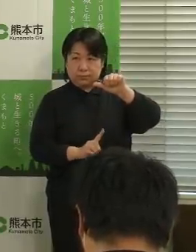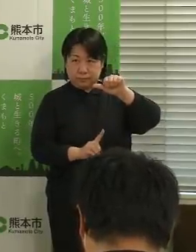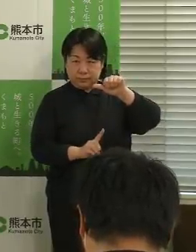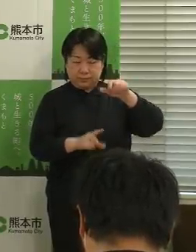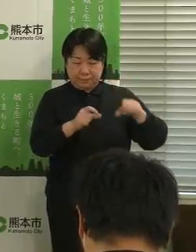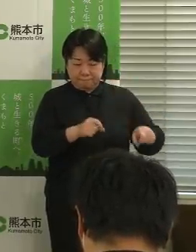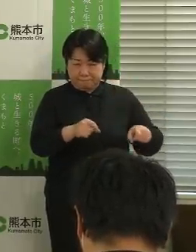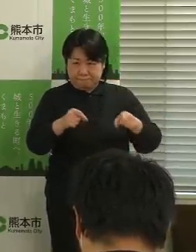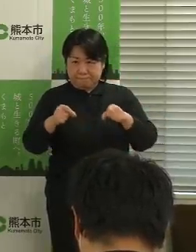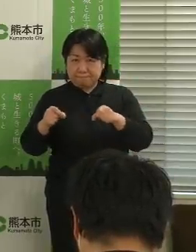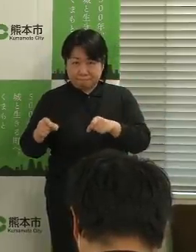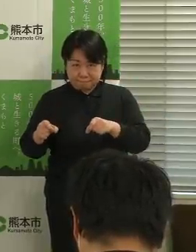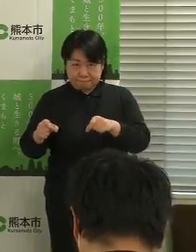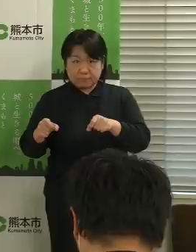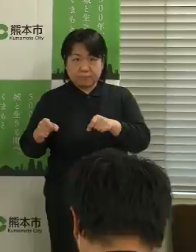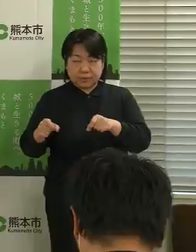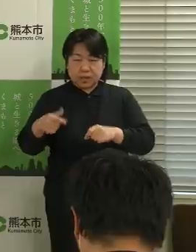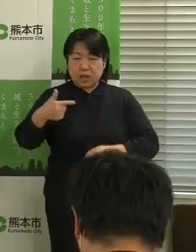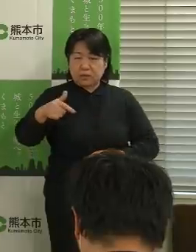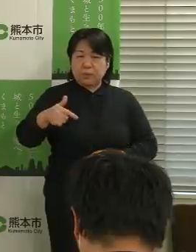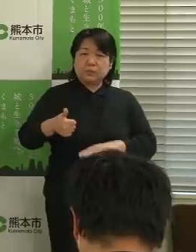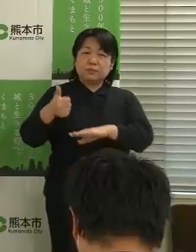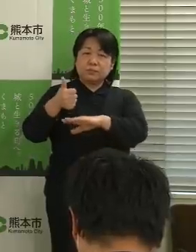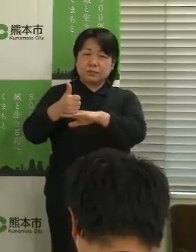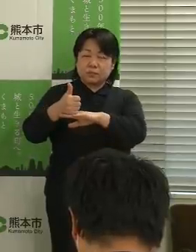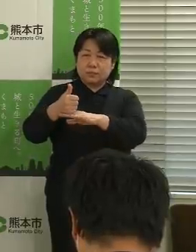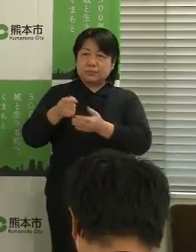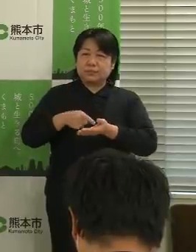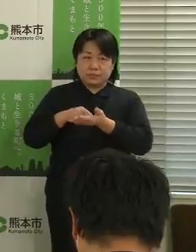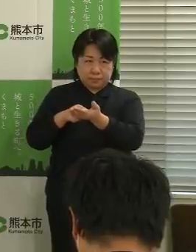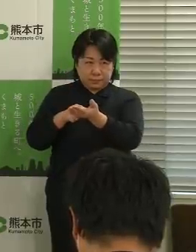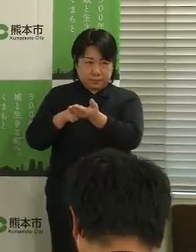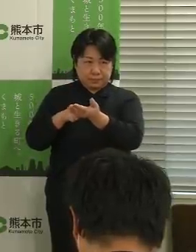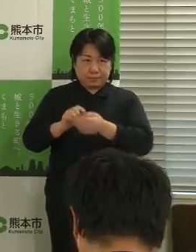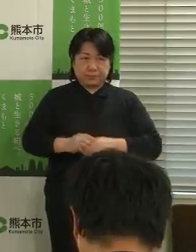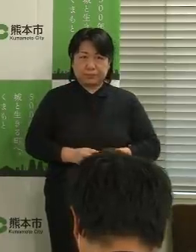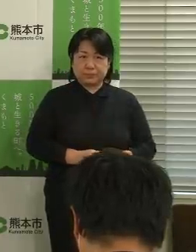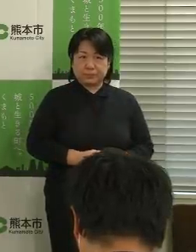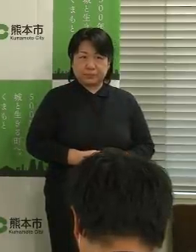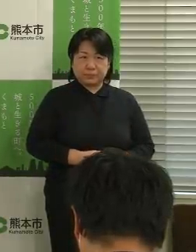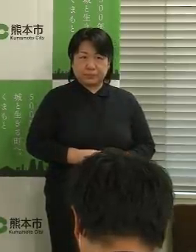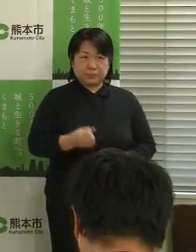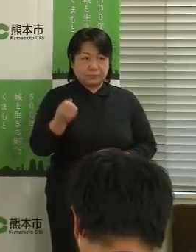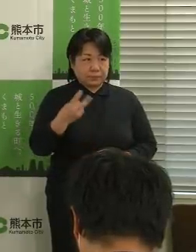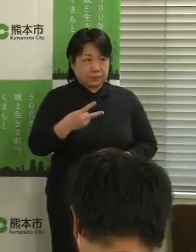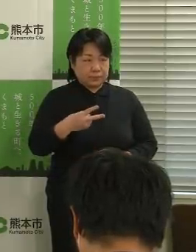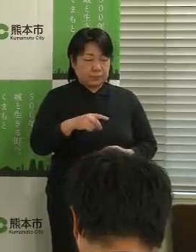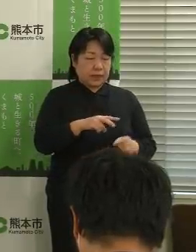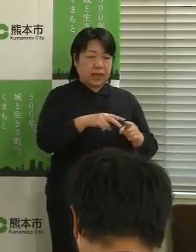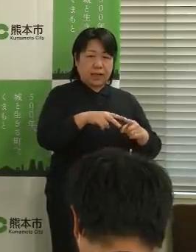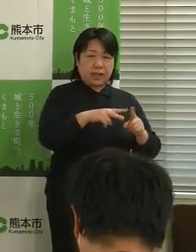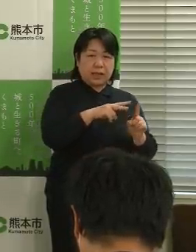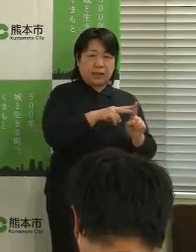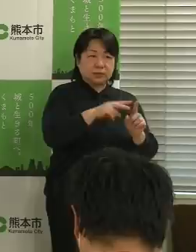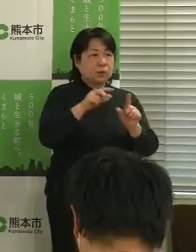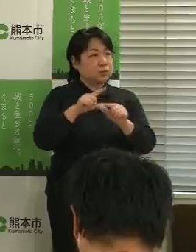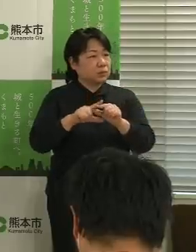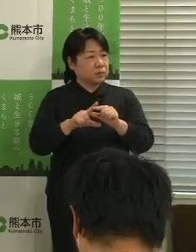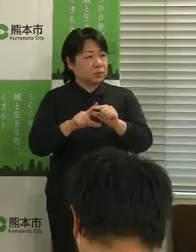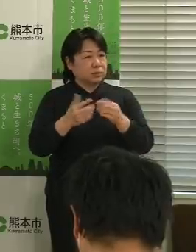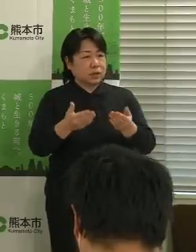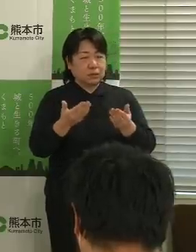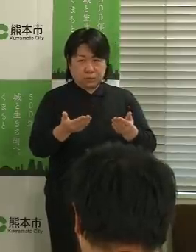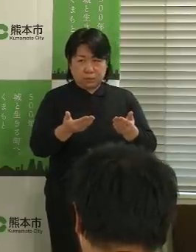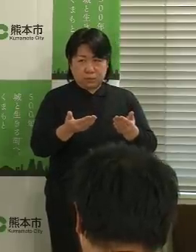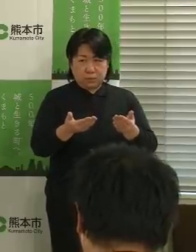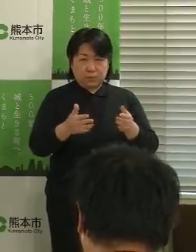で延期するよう教育長に要請をいたしました。なお市内の小中学校においては